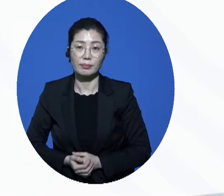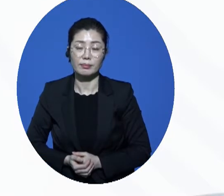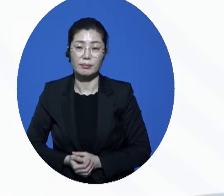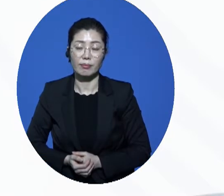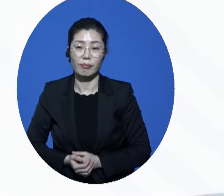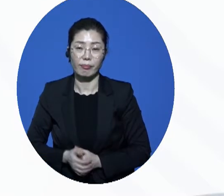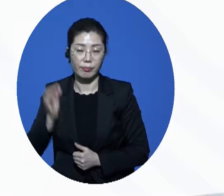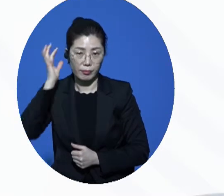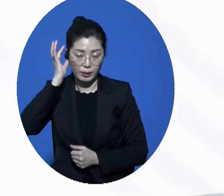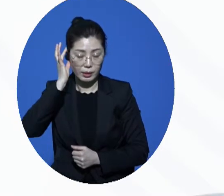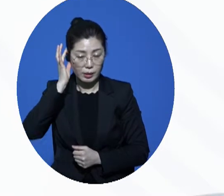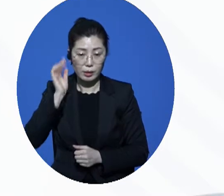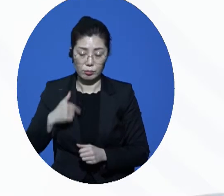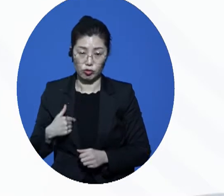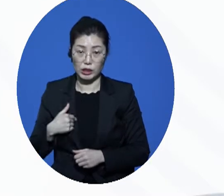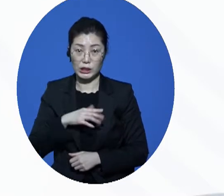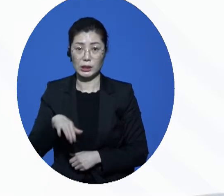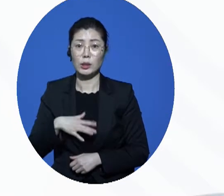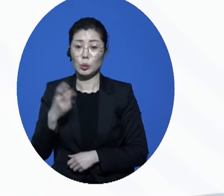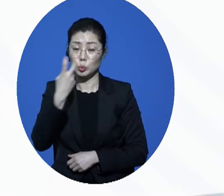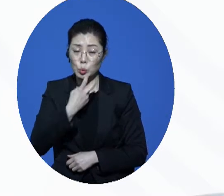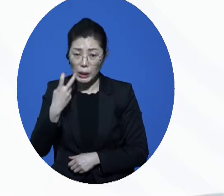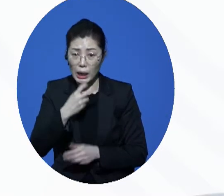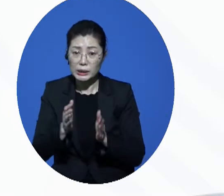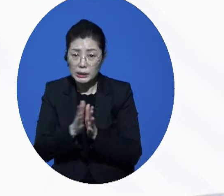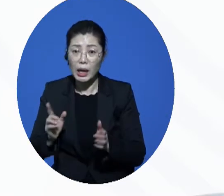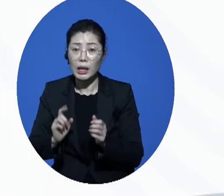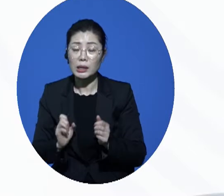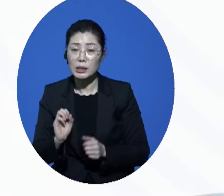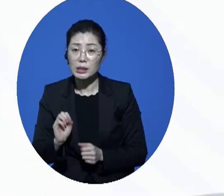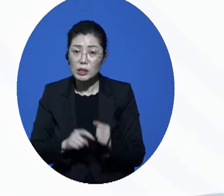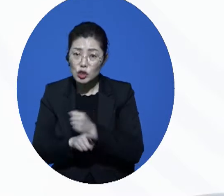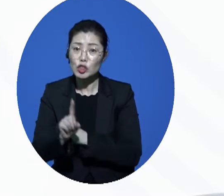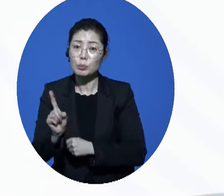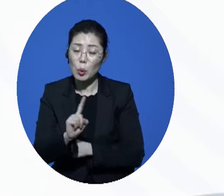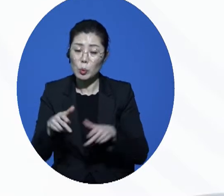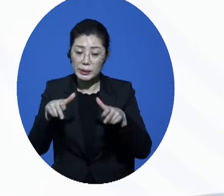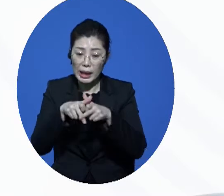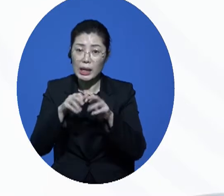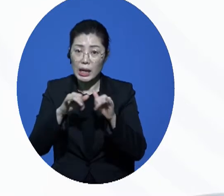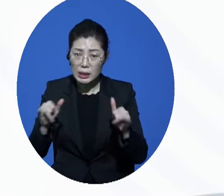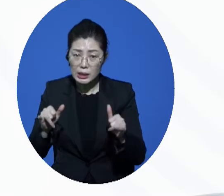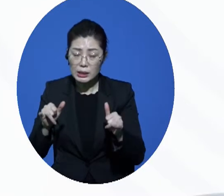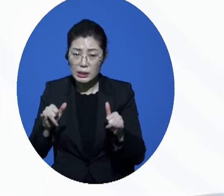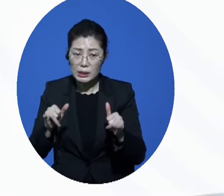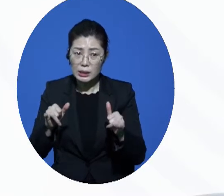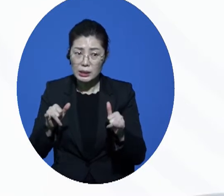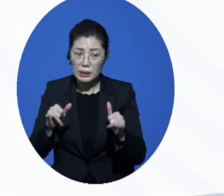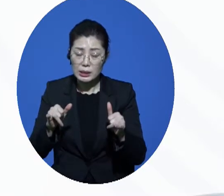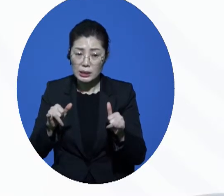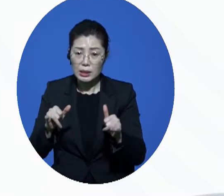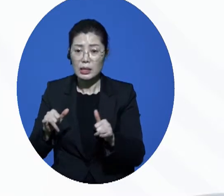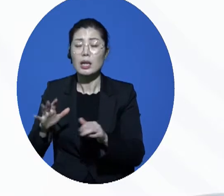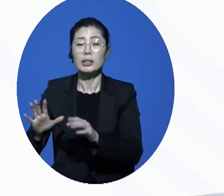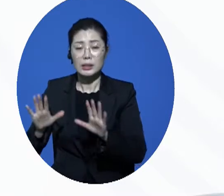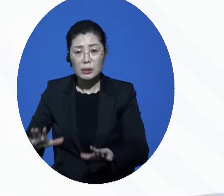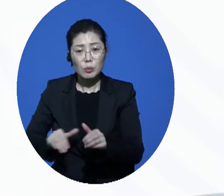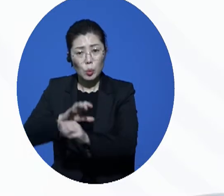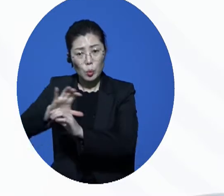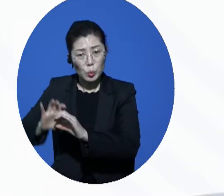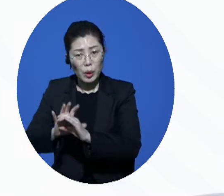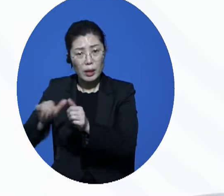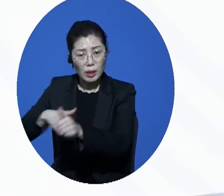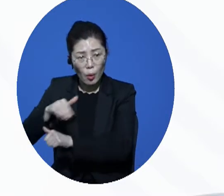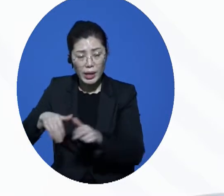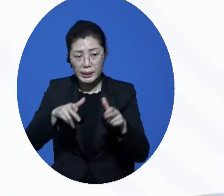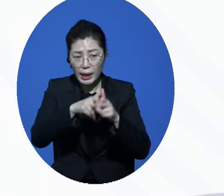이렇게 우리가 조사를 하게 되었던 것이 장애인들에게 있어서 코로나19가 어떤 영향을 미쳤고 여기에 대한